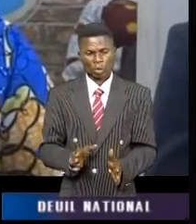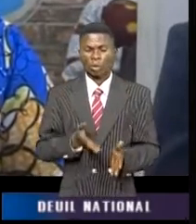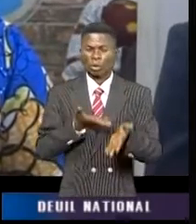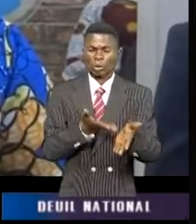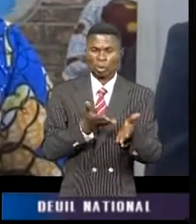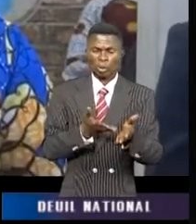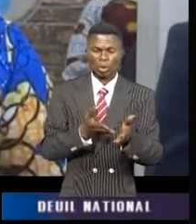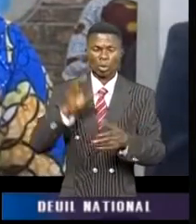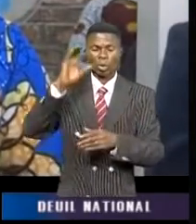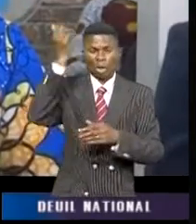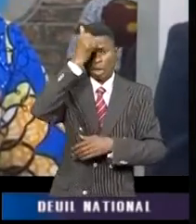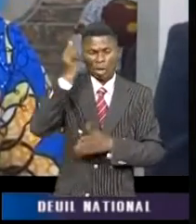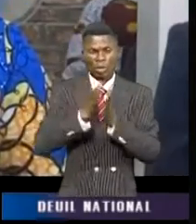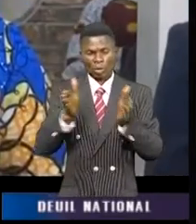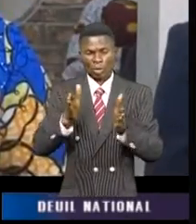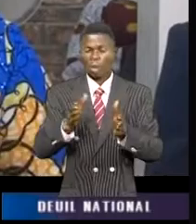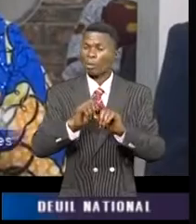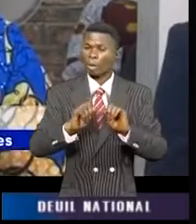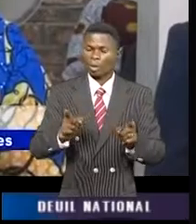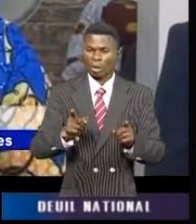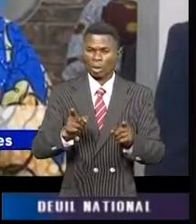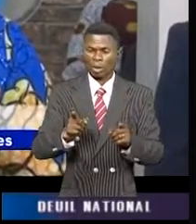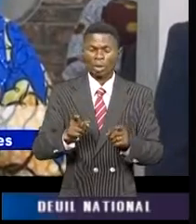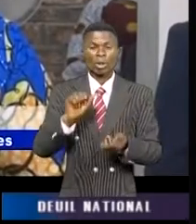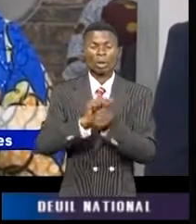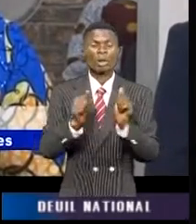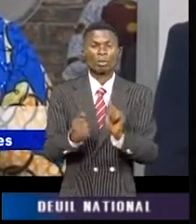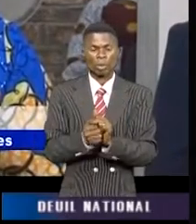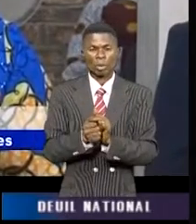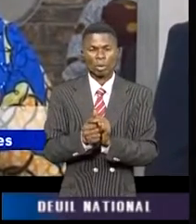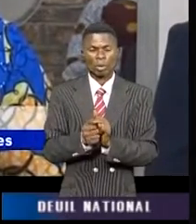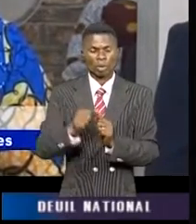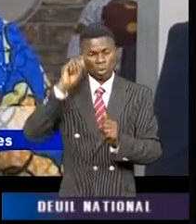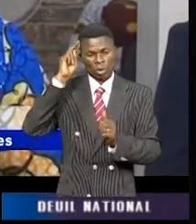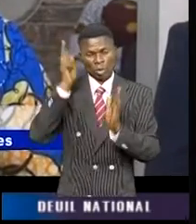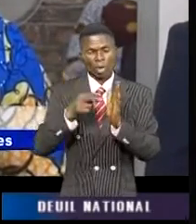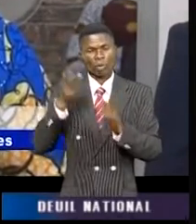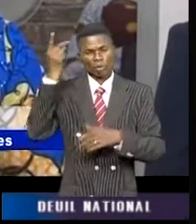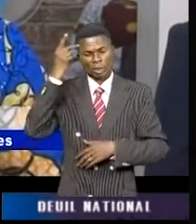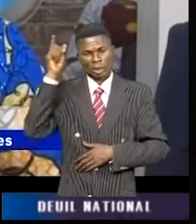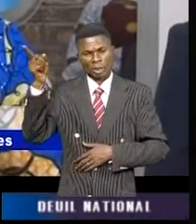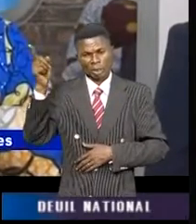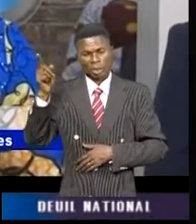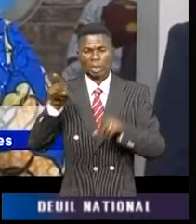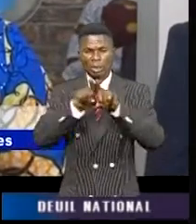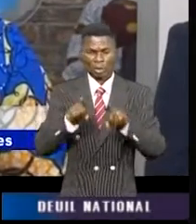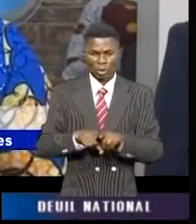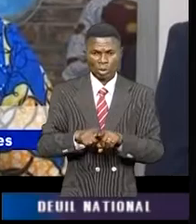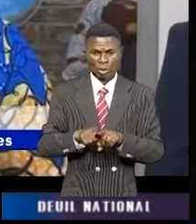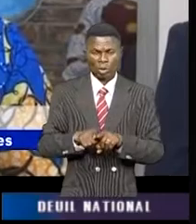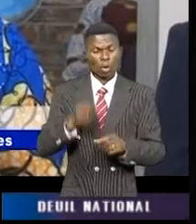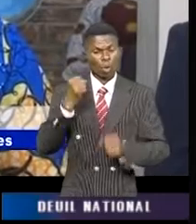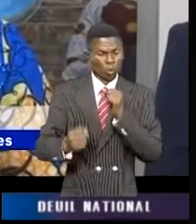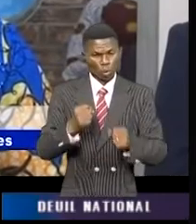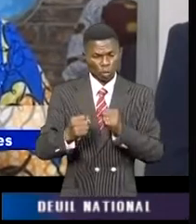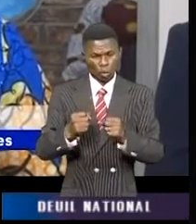dimension continentale n'est nullement l'apanage du gouvernement central, mais également la dynamique